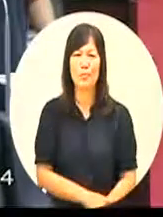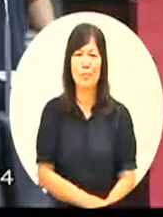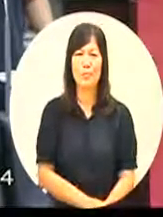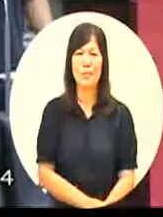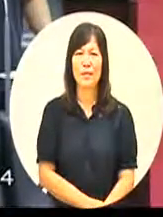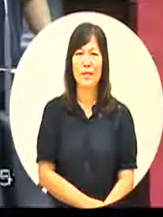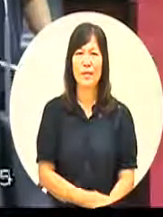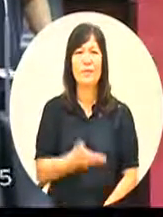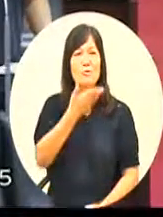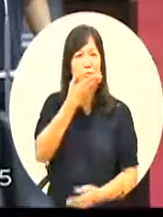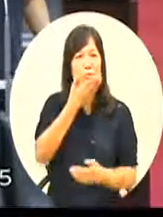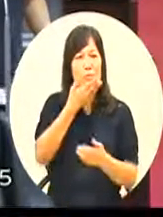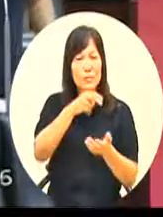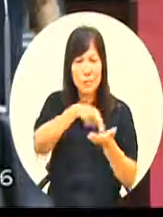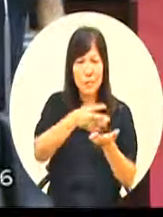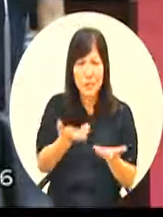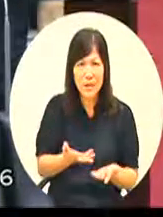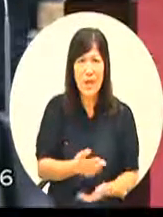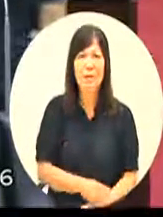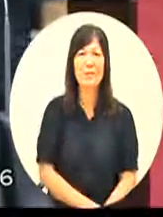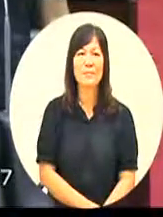了。 私立的对吧。